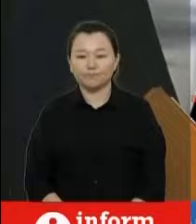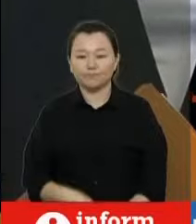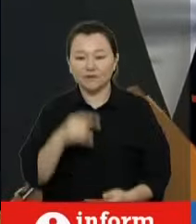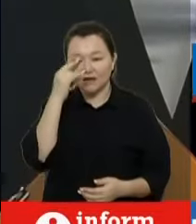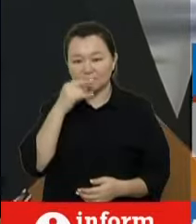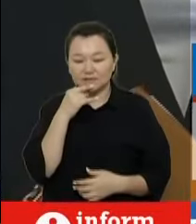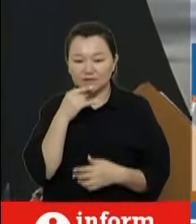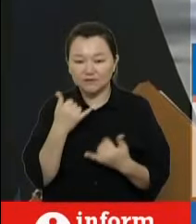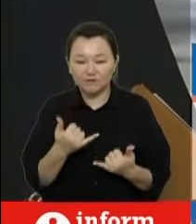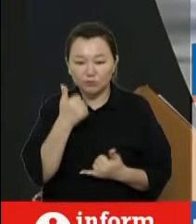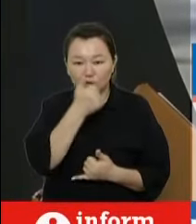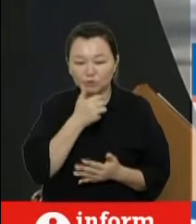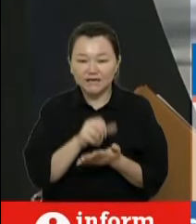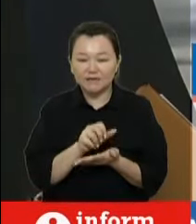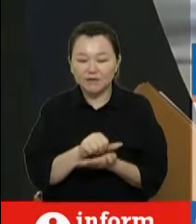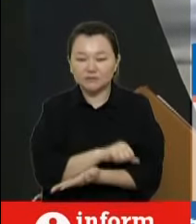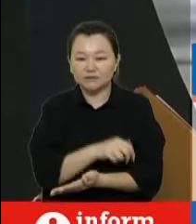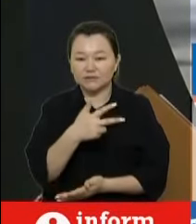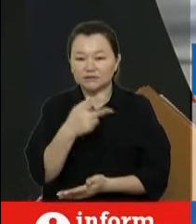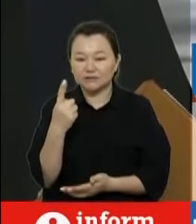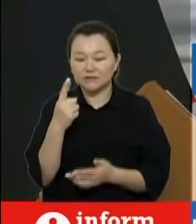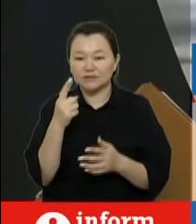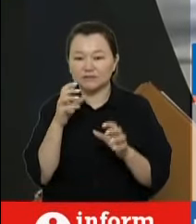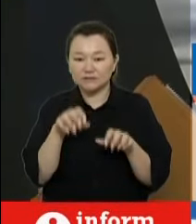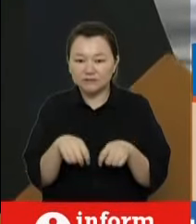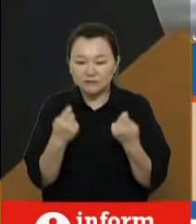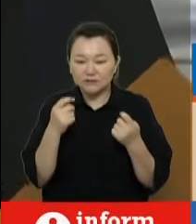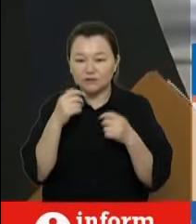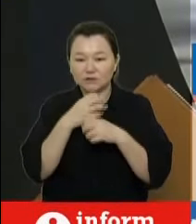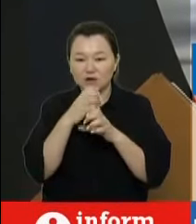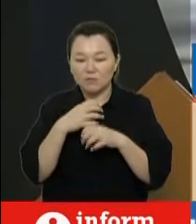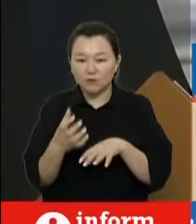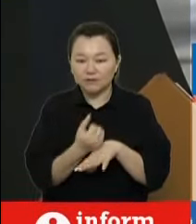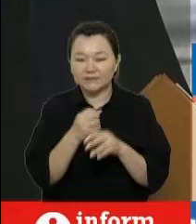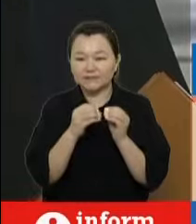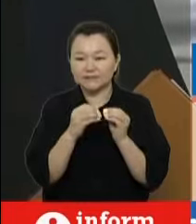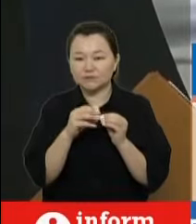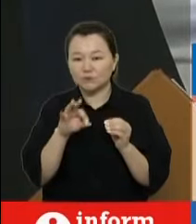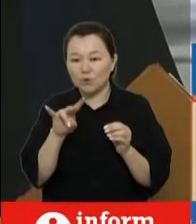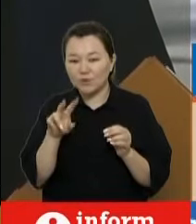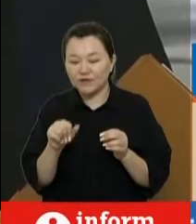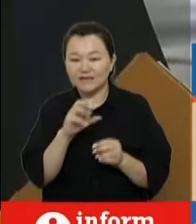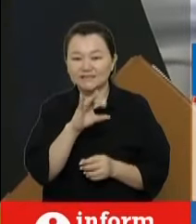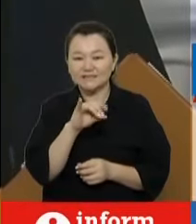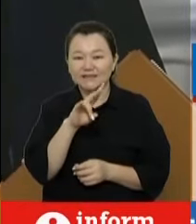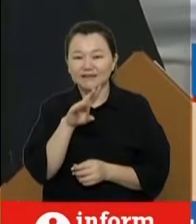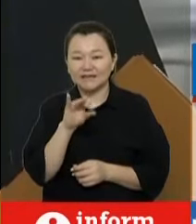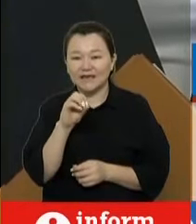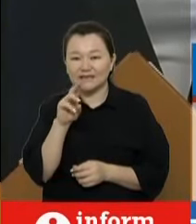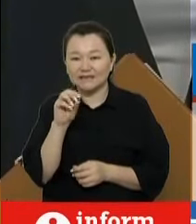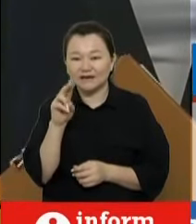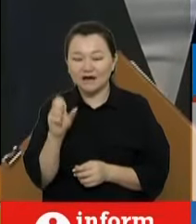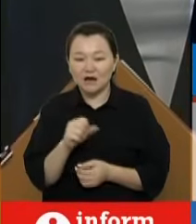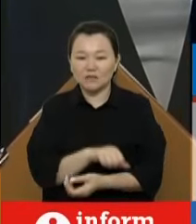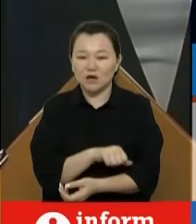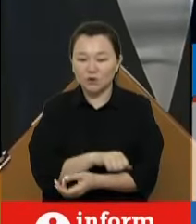Қазақстанда биыл есірткі өндірумен айналысқан 31 заңсыз зертхана анықталған, онда 10 тоннадан астам синтетикалық есірткі тәркіленген екен.